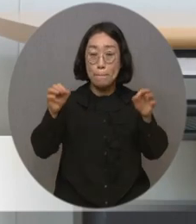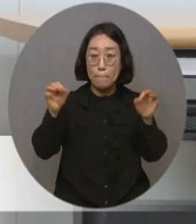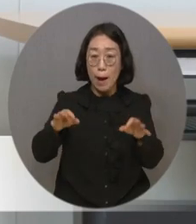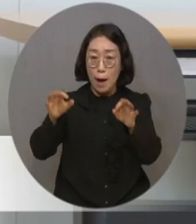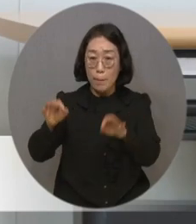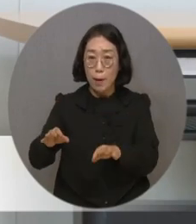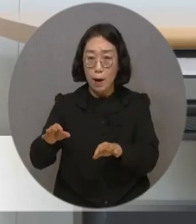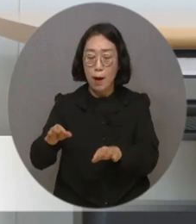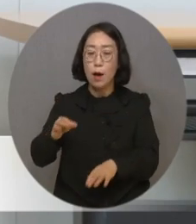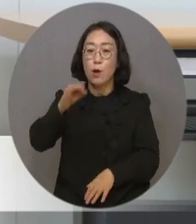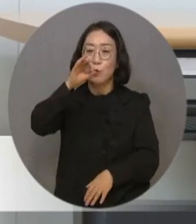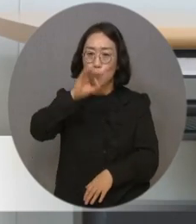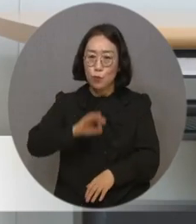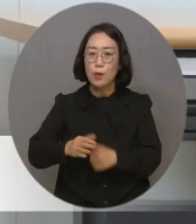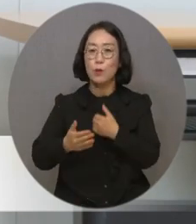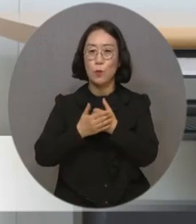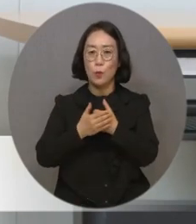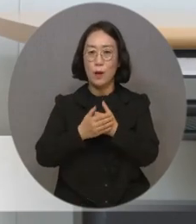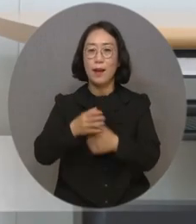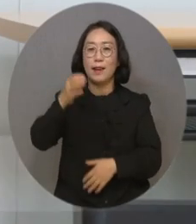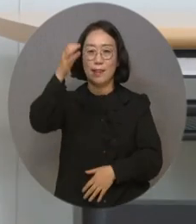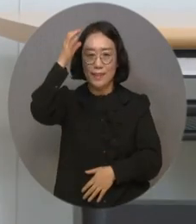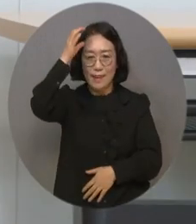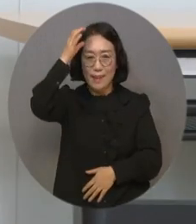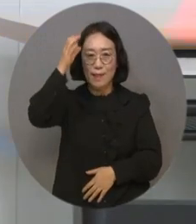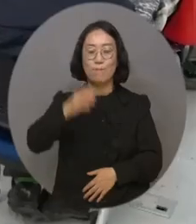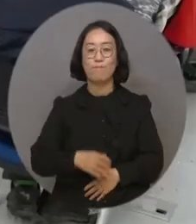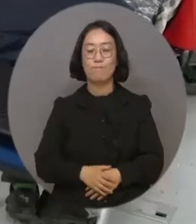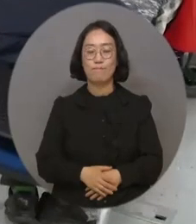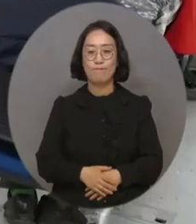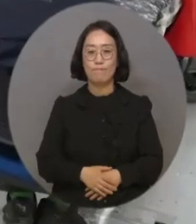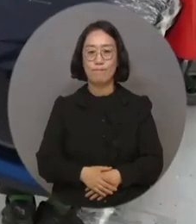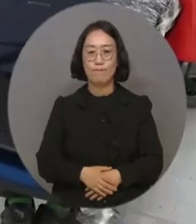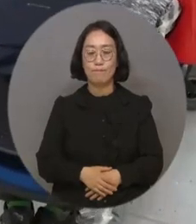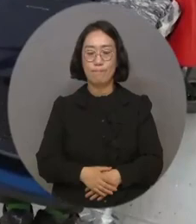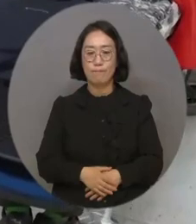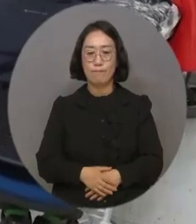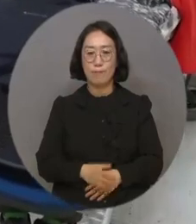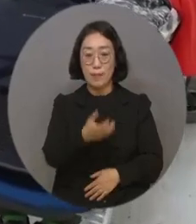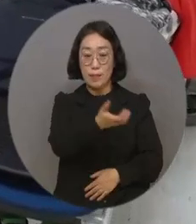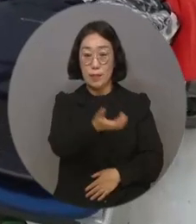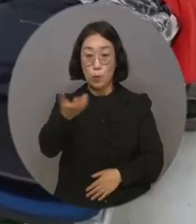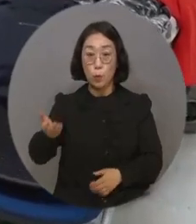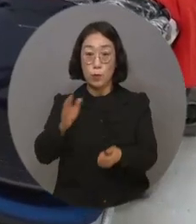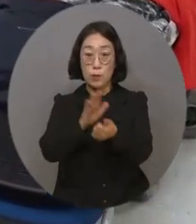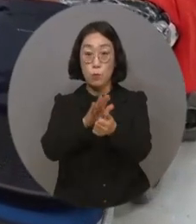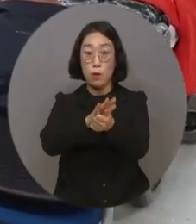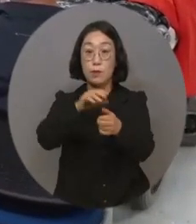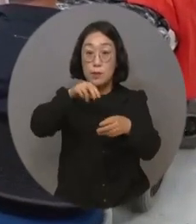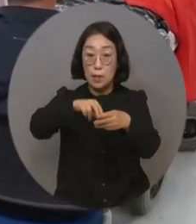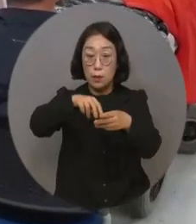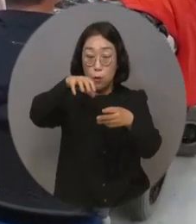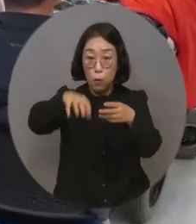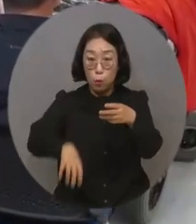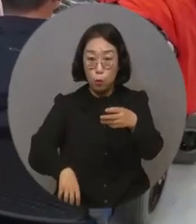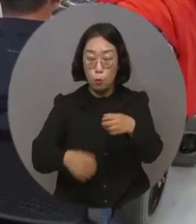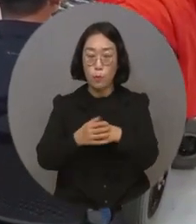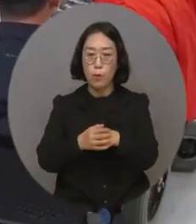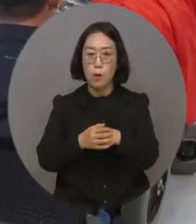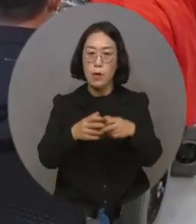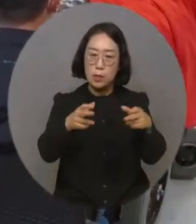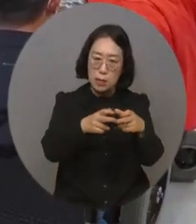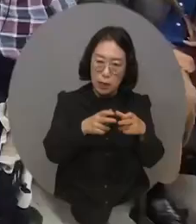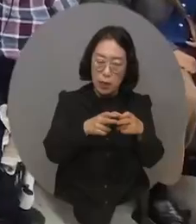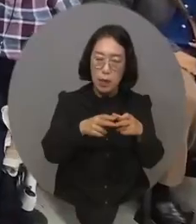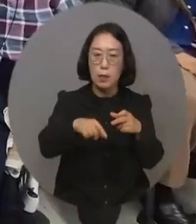효과가 좀 좋아지지 않을까 생각합니다. 전남 광역 이동 지원센터는 전남 지역의 교통약자